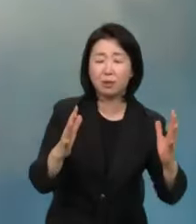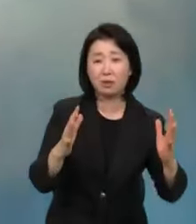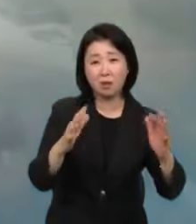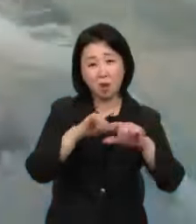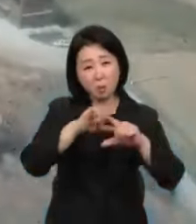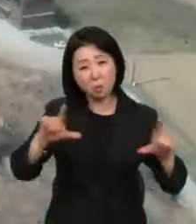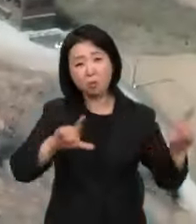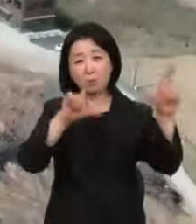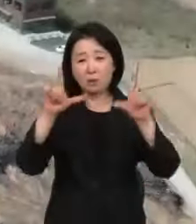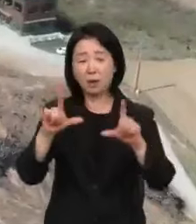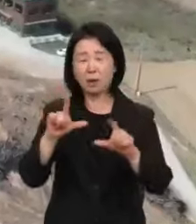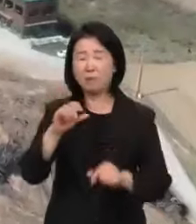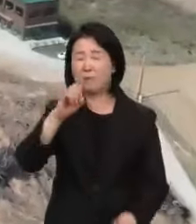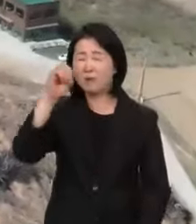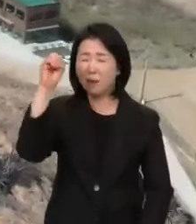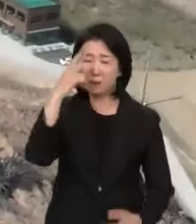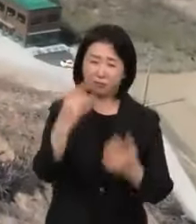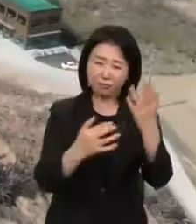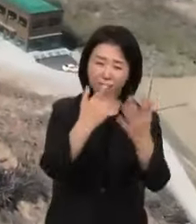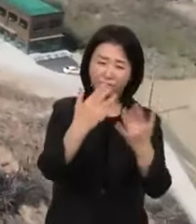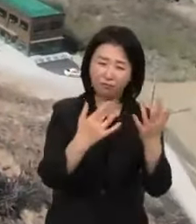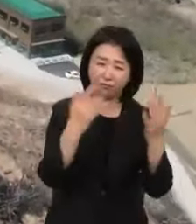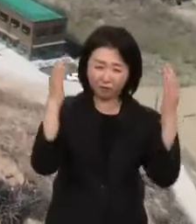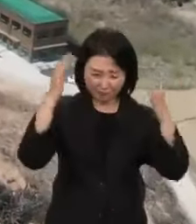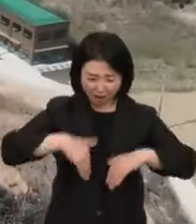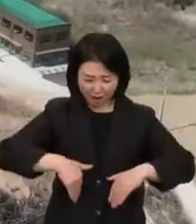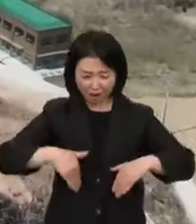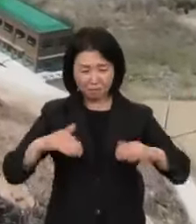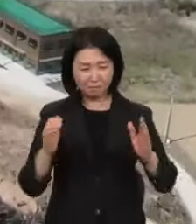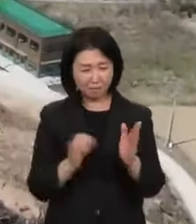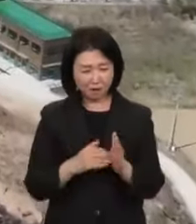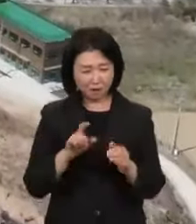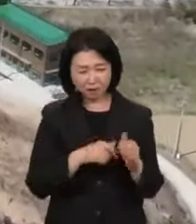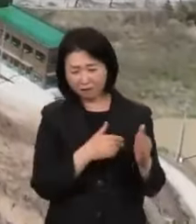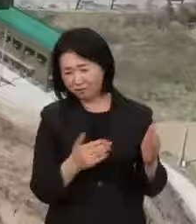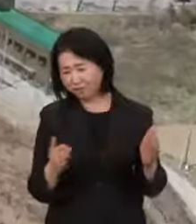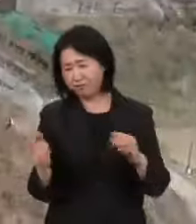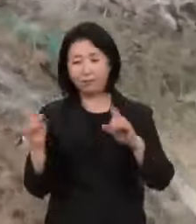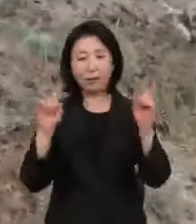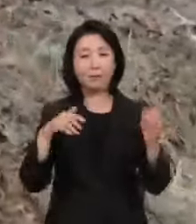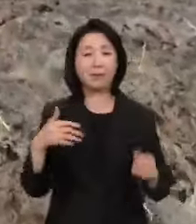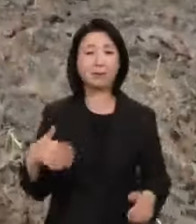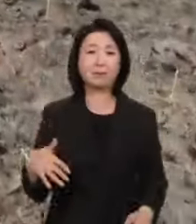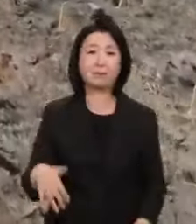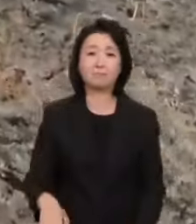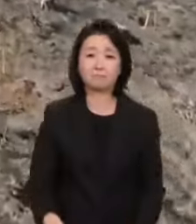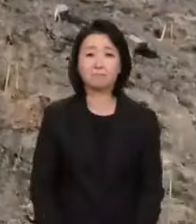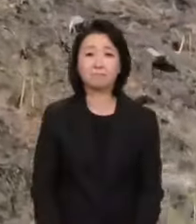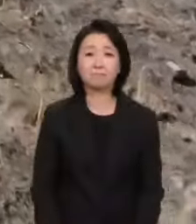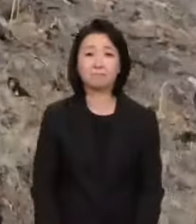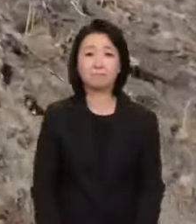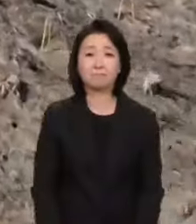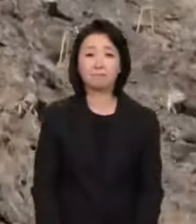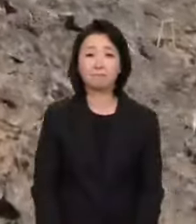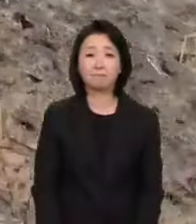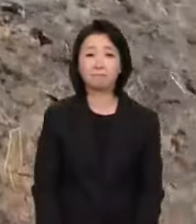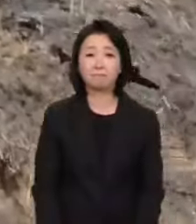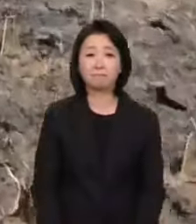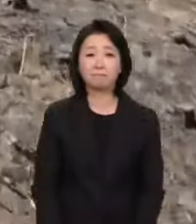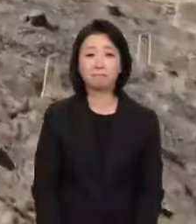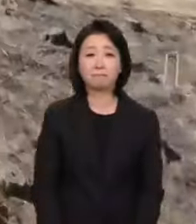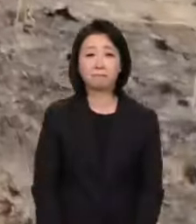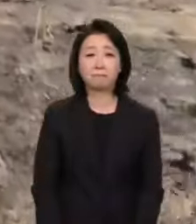삶, 한순간에 산불이 앗아간 것들은 시간이 지나도 회복되지 않고 있습니다. JTBC 조승현입니다.